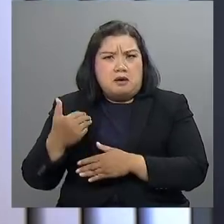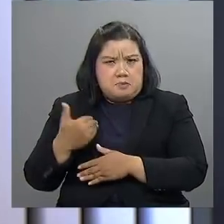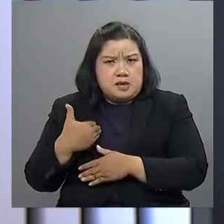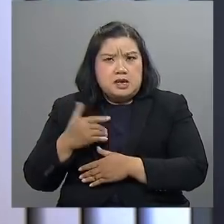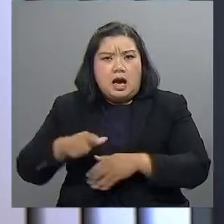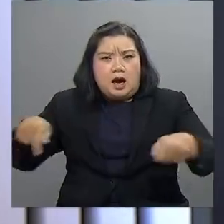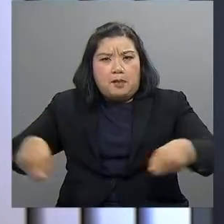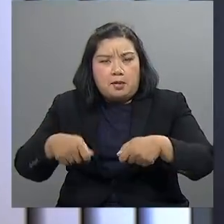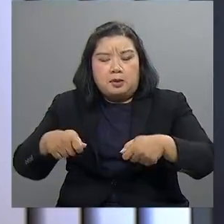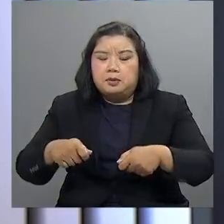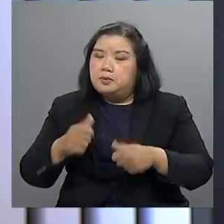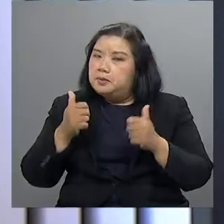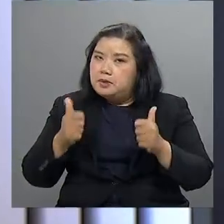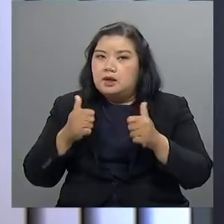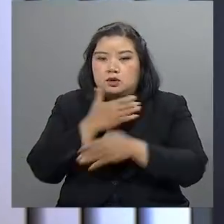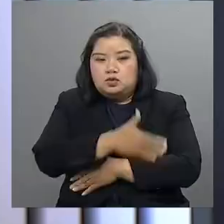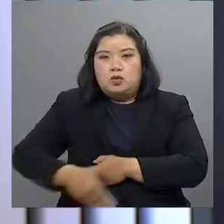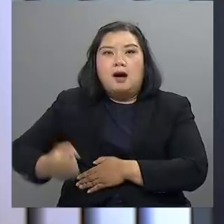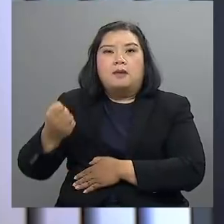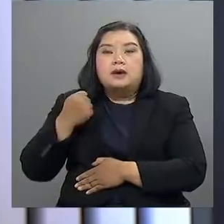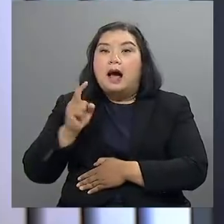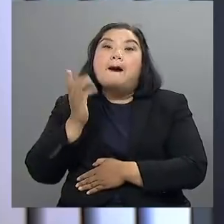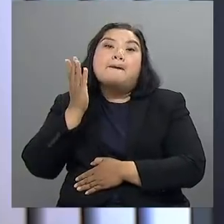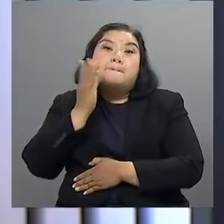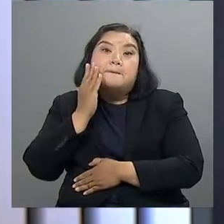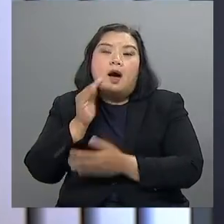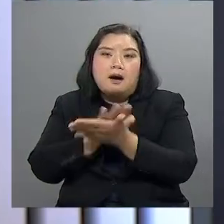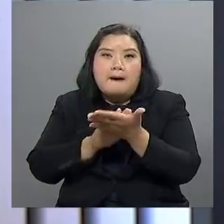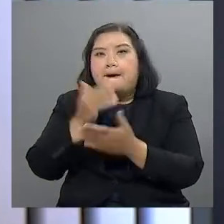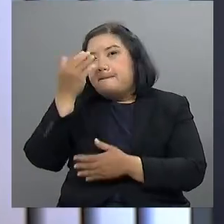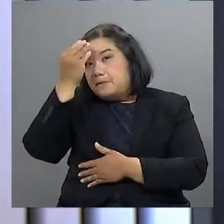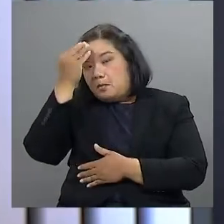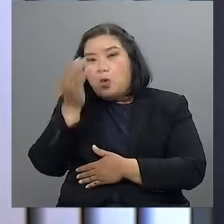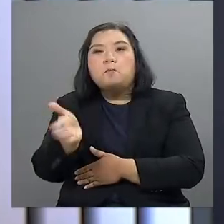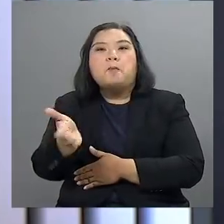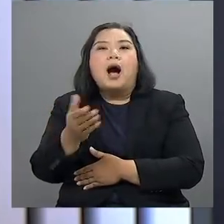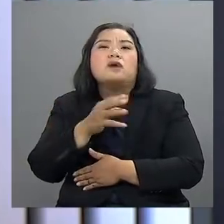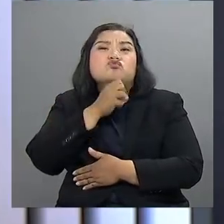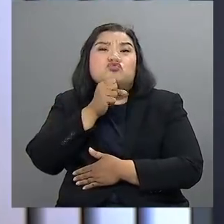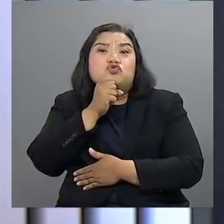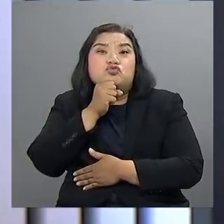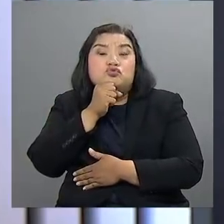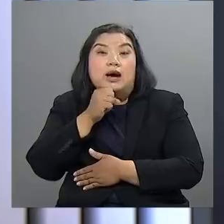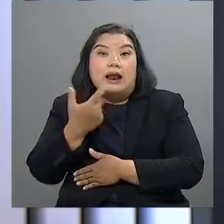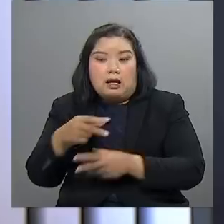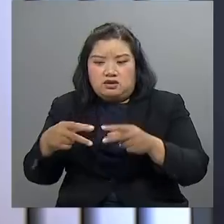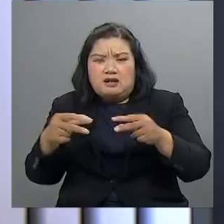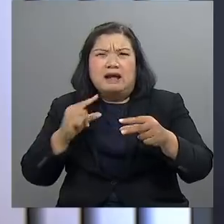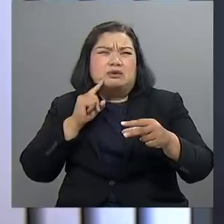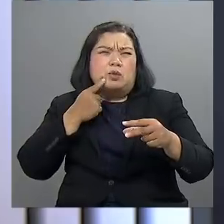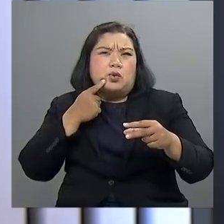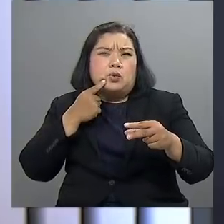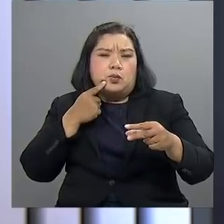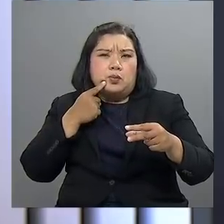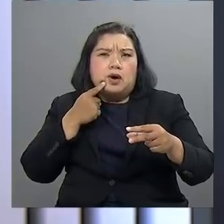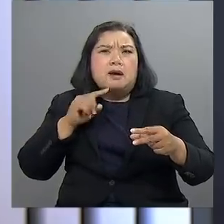นูทางเลือกใครที่ชอบกินแซลมอนครับนี่แบบไทยๆพร่าปลาแซลมอนมะระสดครับหน้าตาจะเป็นอย่างไรมะระที่ว่าขมพอ